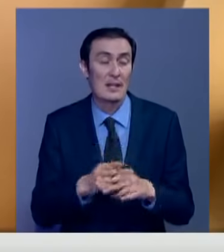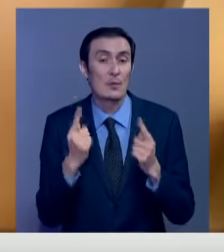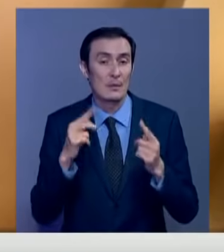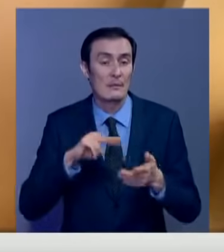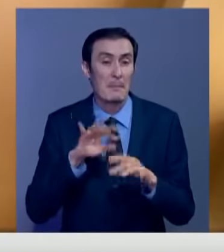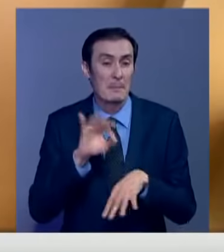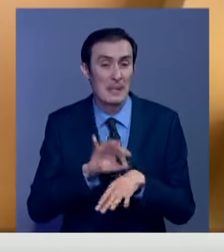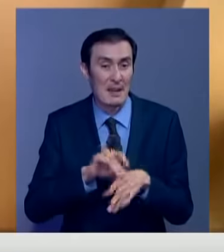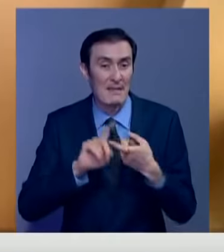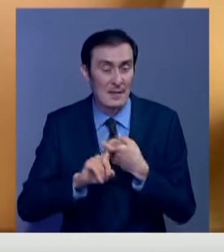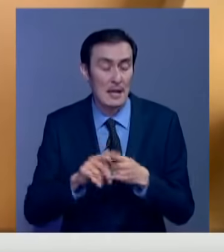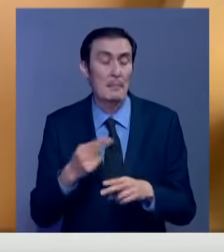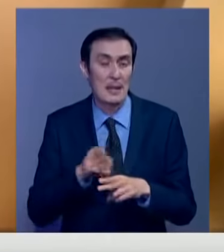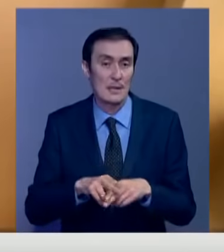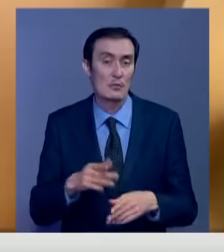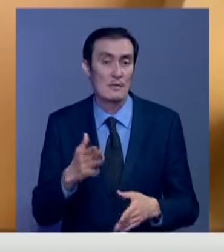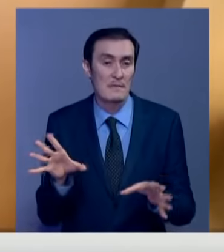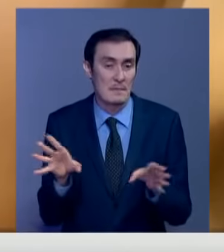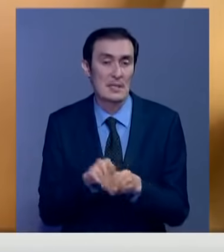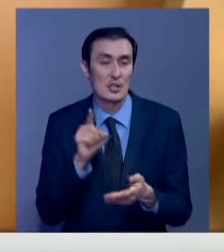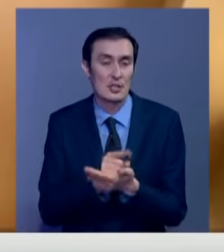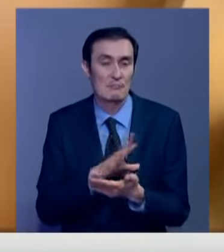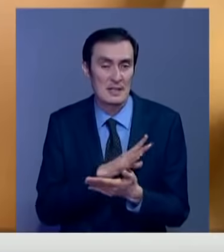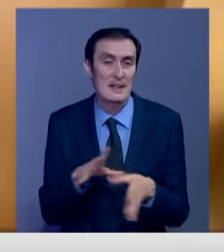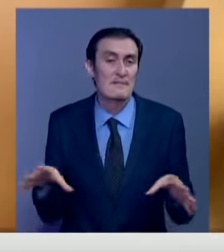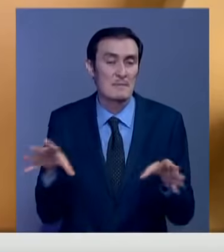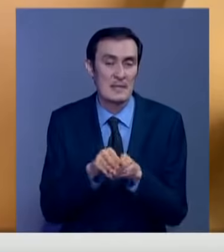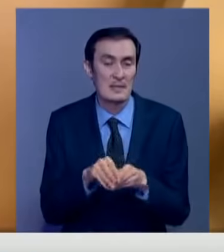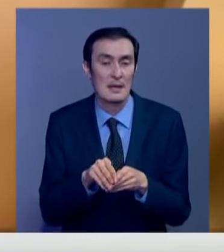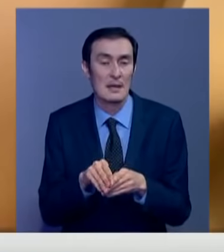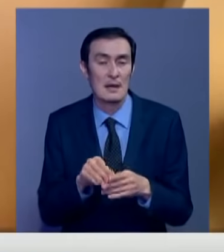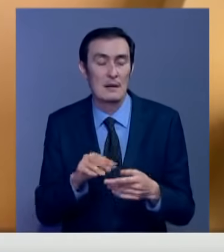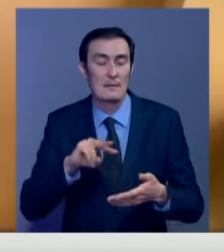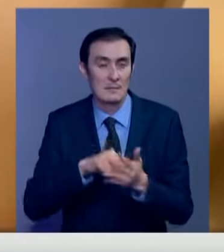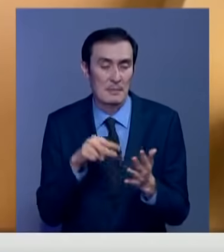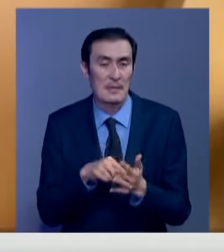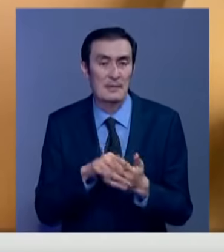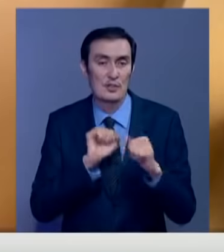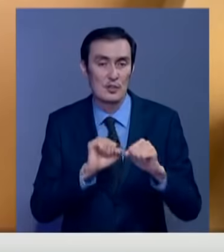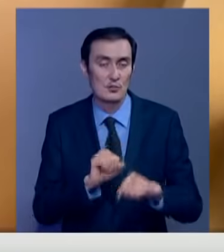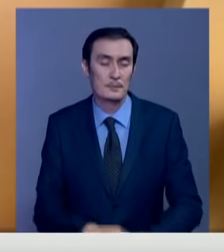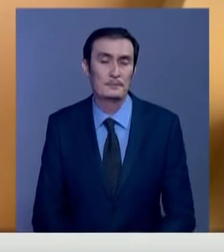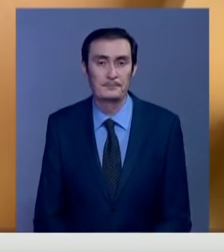глобальная пандемия, и поэтому наш ответ должен быть глобальным, всеобъемлющим и хорошо скоординированным.